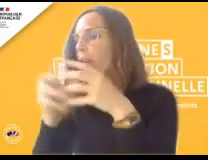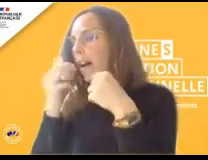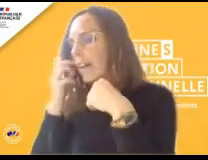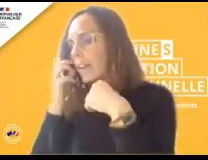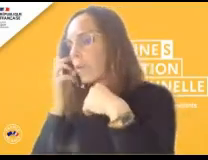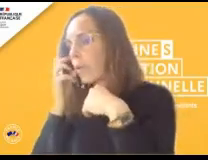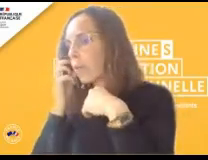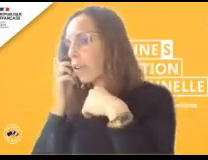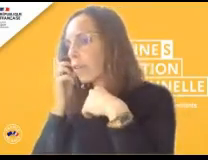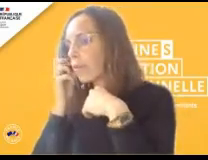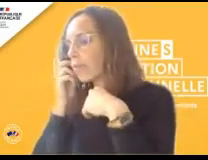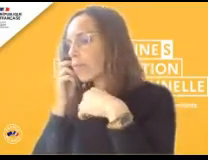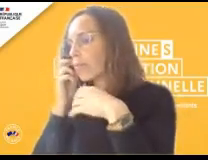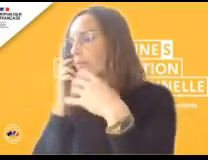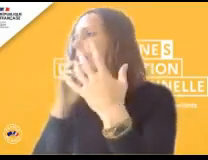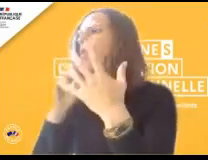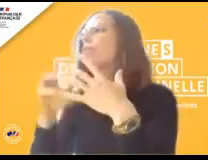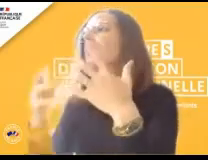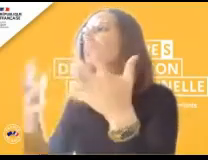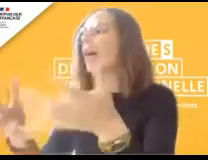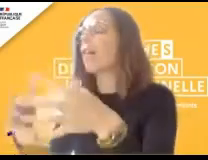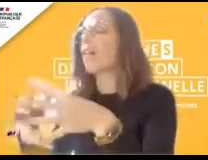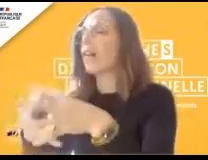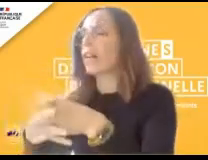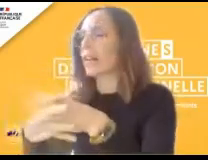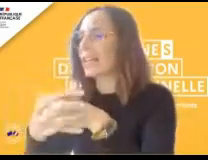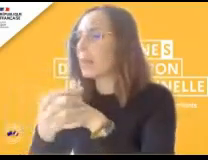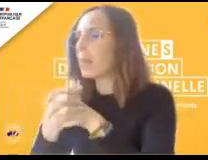réel besoin et que Pôle emploi ne voilà, que vous